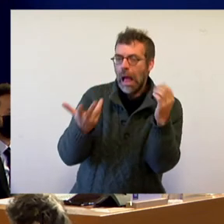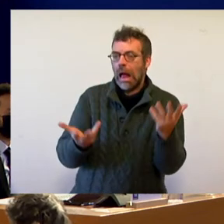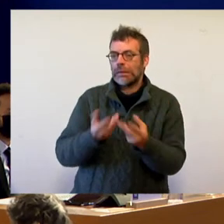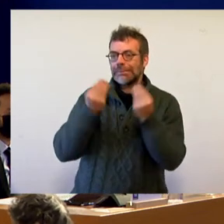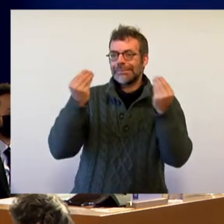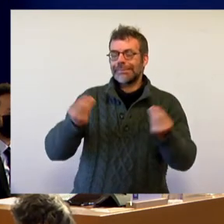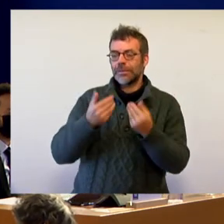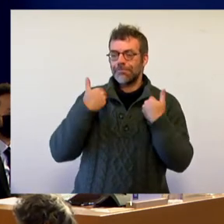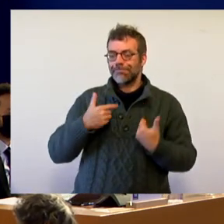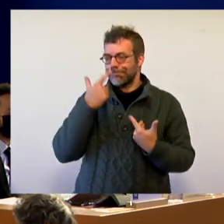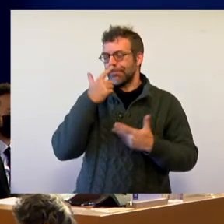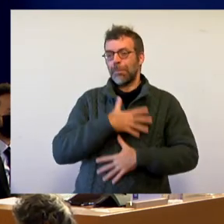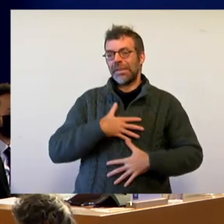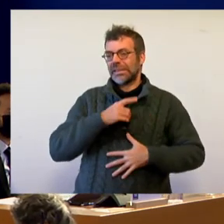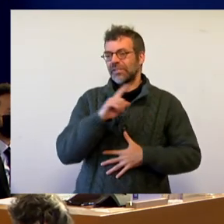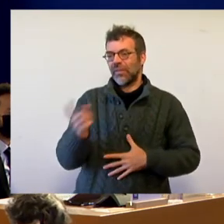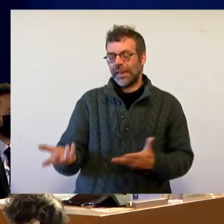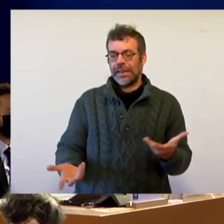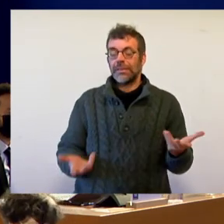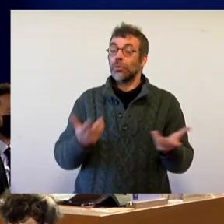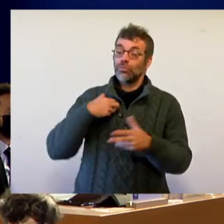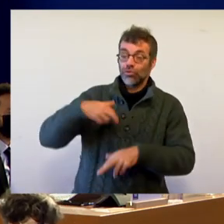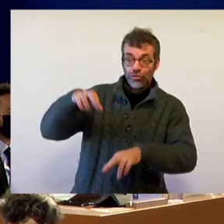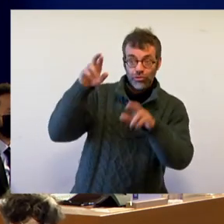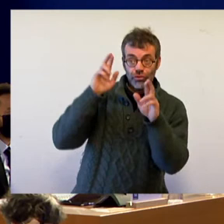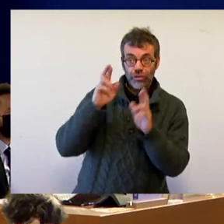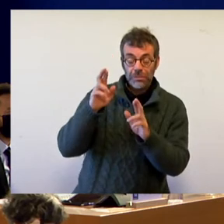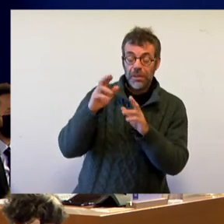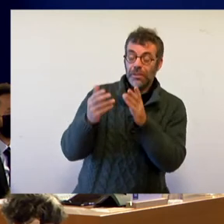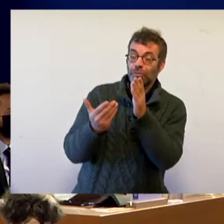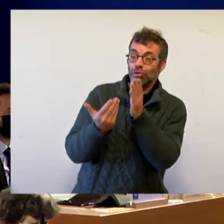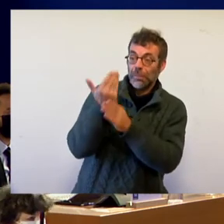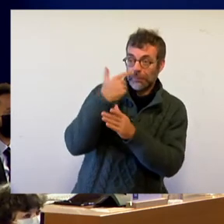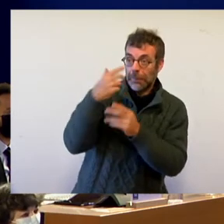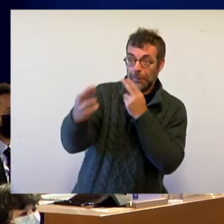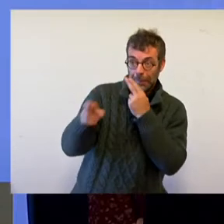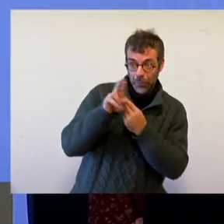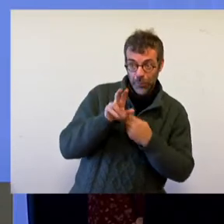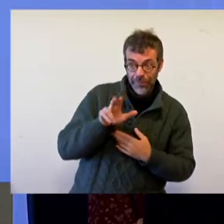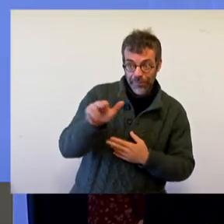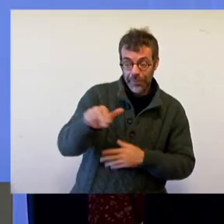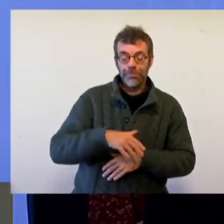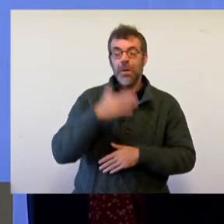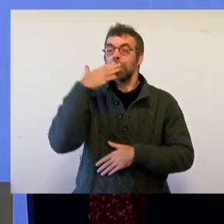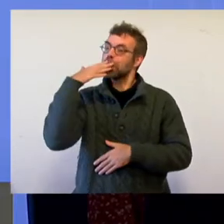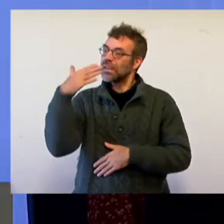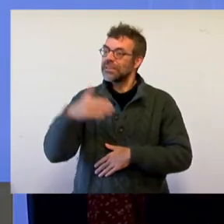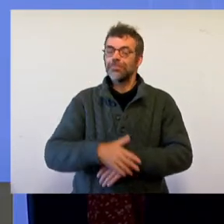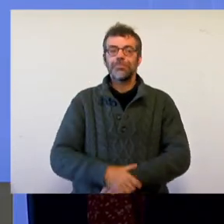j'espère que vous allez nous répondre sur ces points ce matin. Je vous remercie.